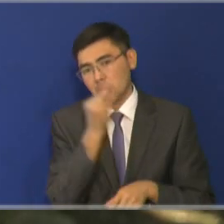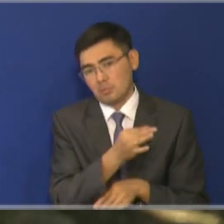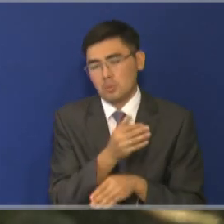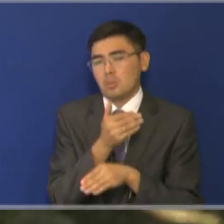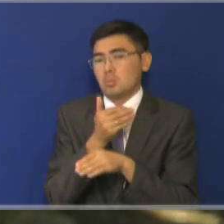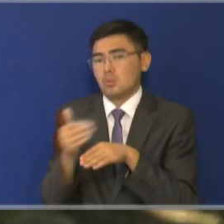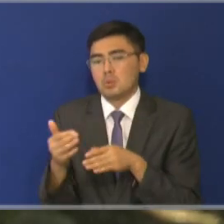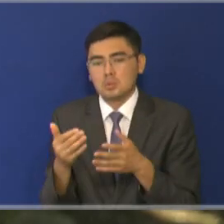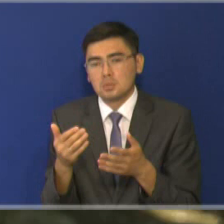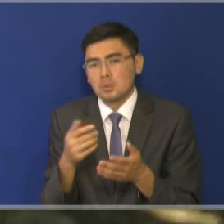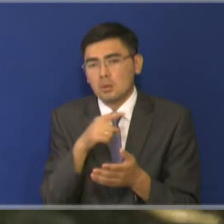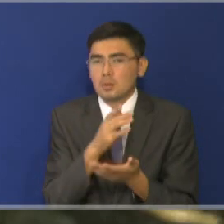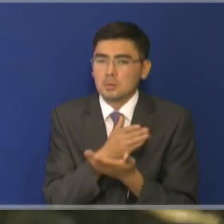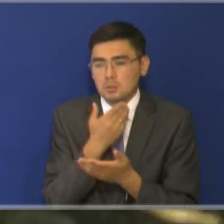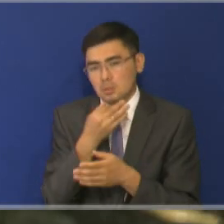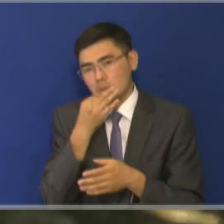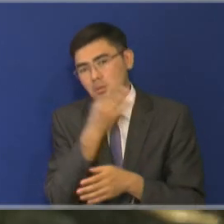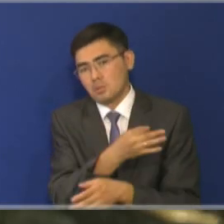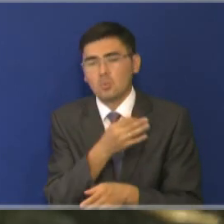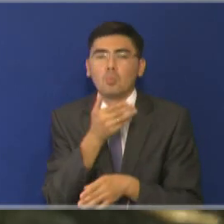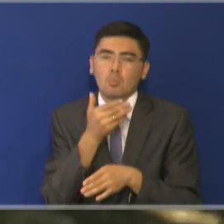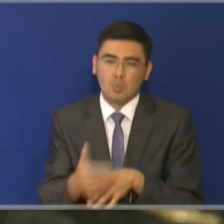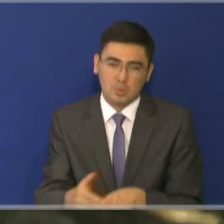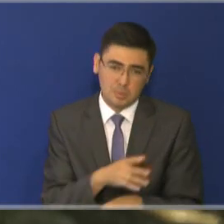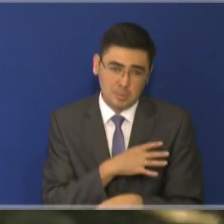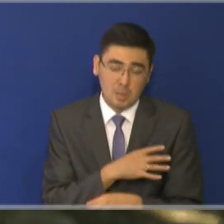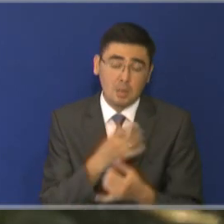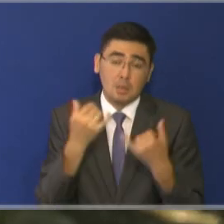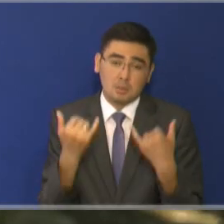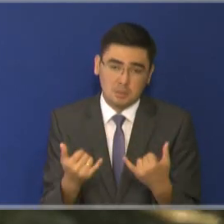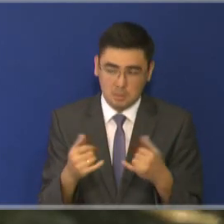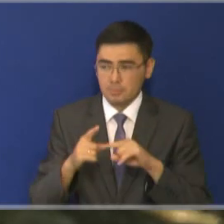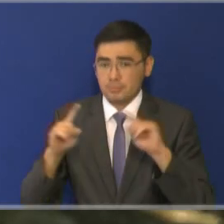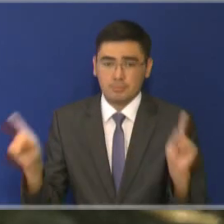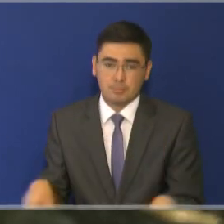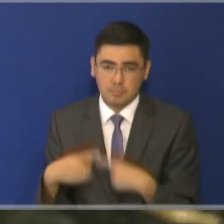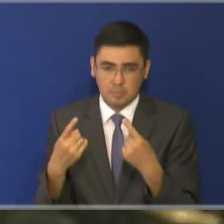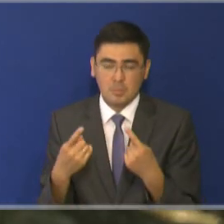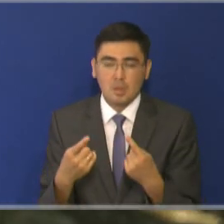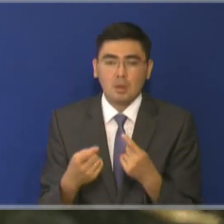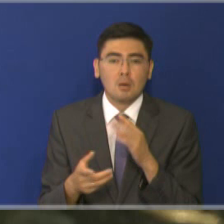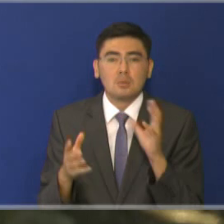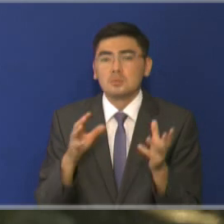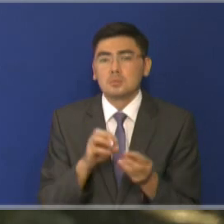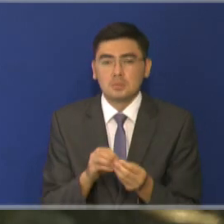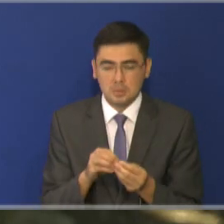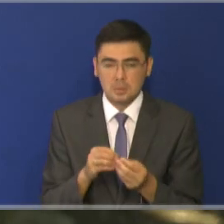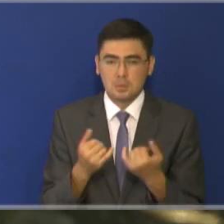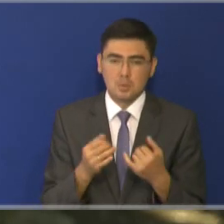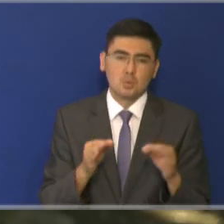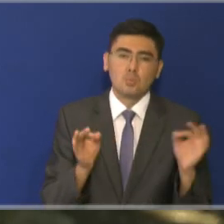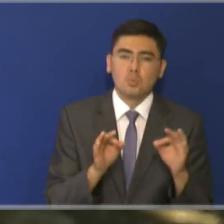мекемелерде тексеріліп өтіп алғысы келді. Сол кезде күнні мыңға дейін, мыңнан асып кеткенде анализ жасалды. Сол кезде